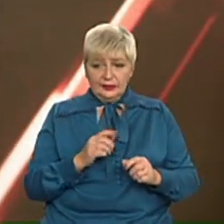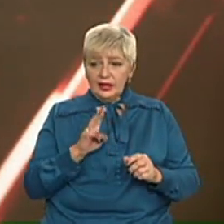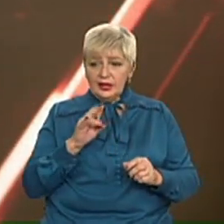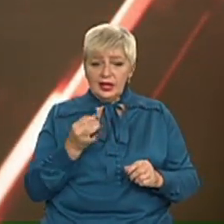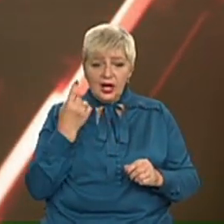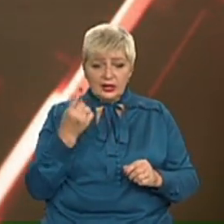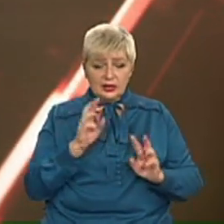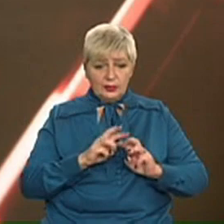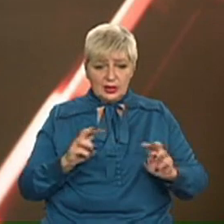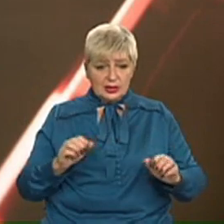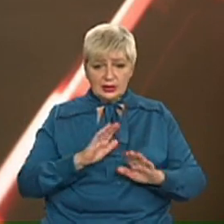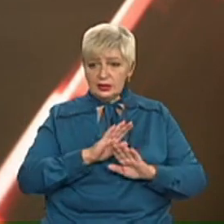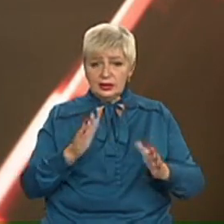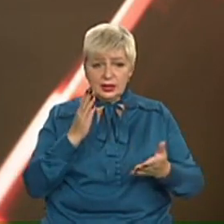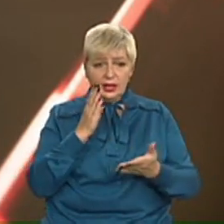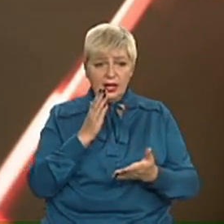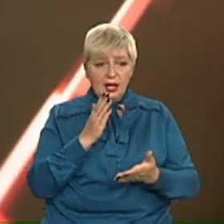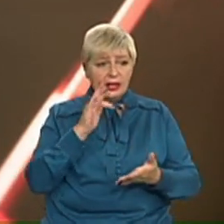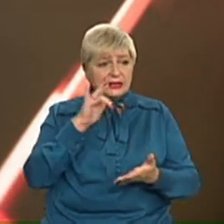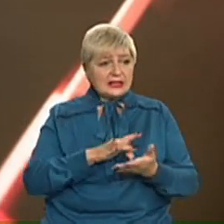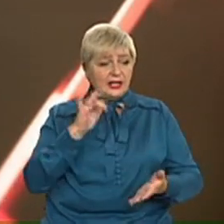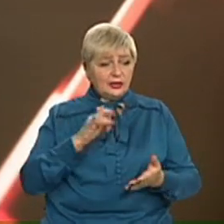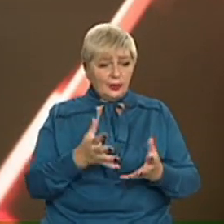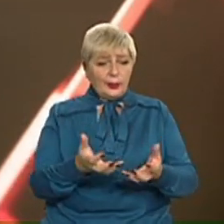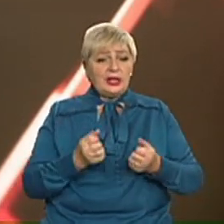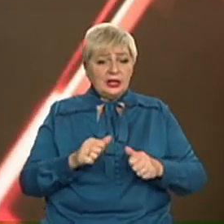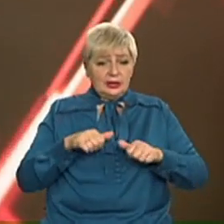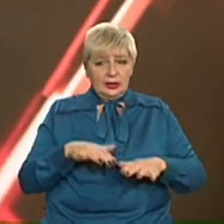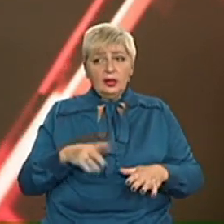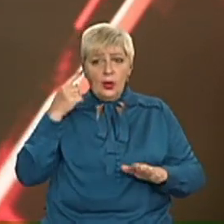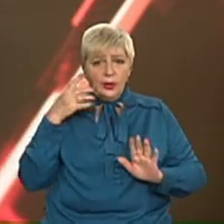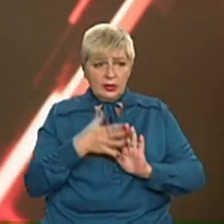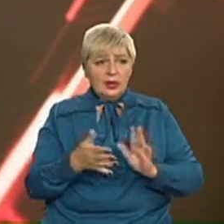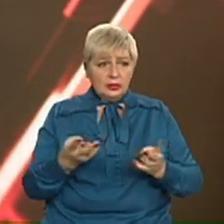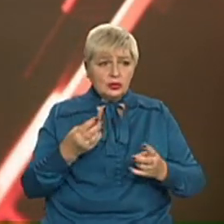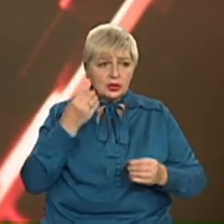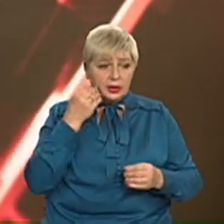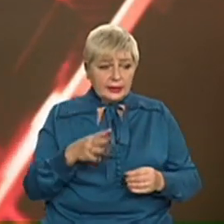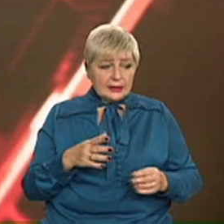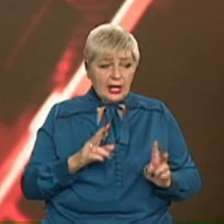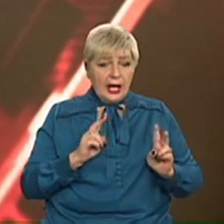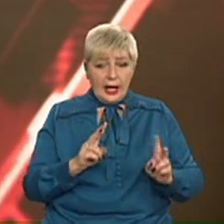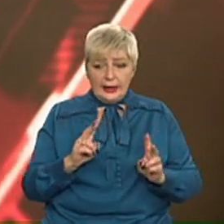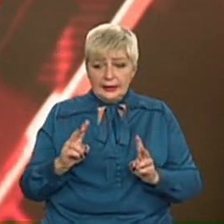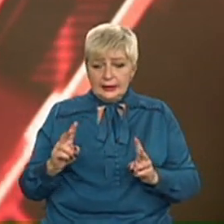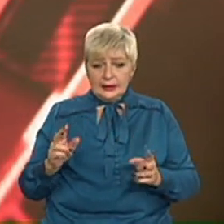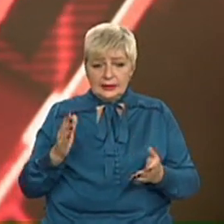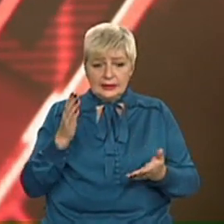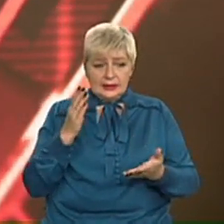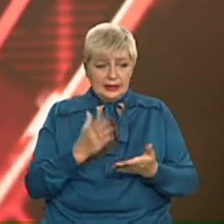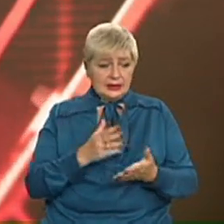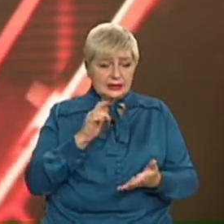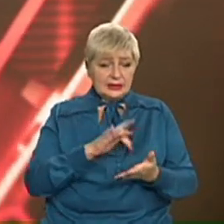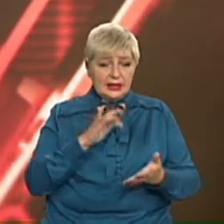центром прийняття рішень. І, мабуть, він все розуміє і хотів би, щоб було воно якось трошки краще, але десь є які центри